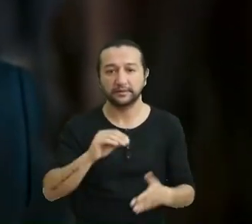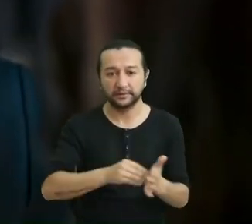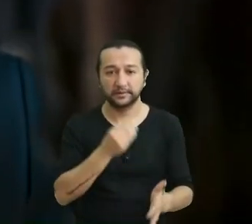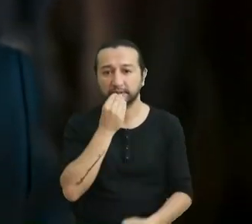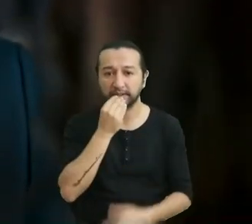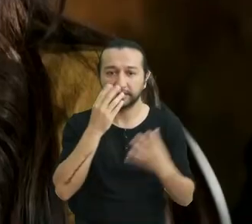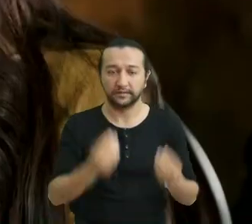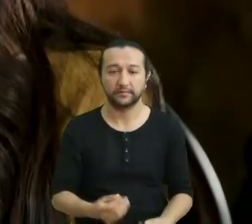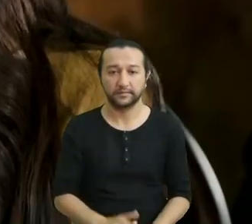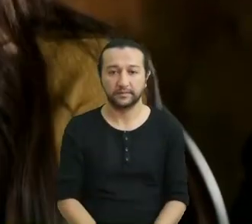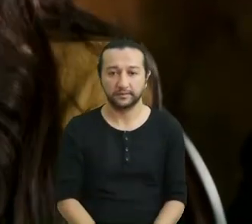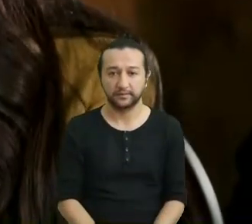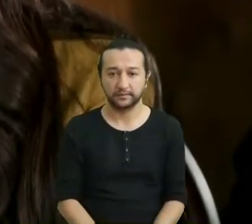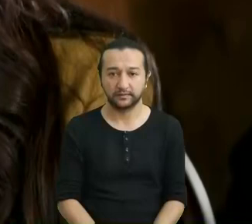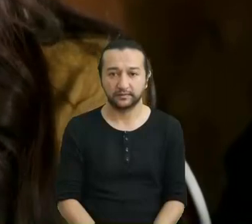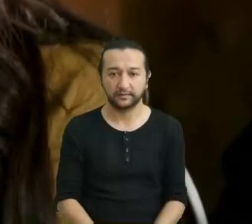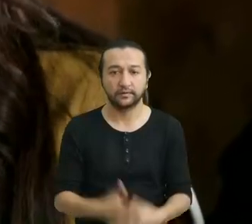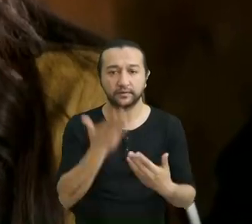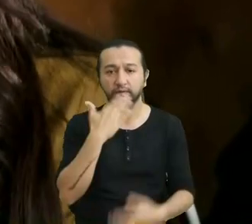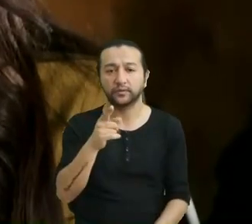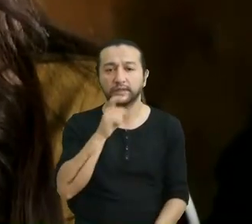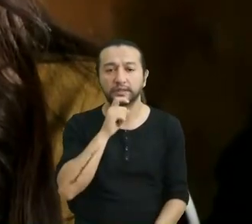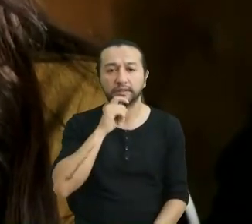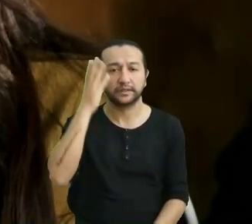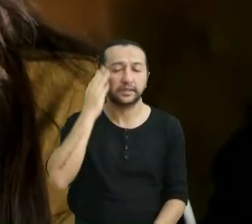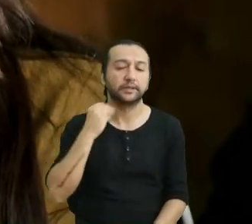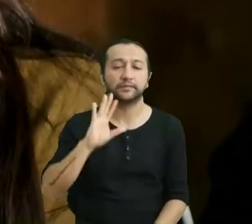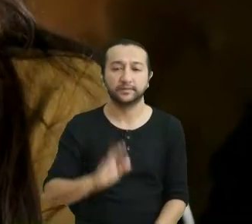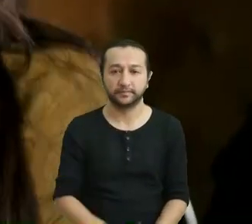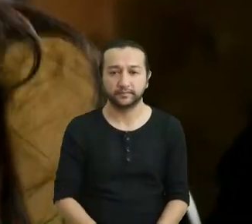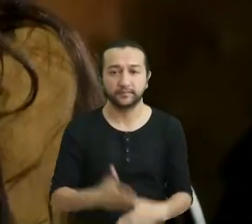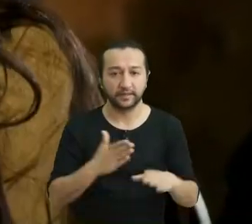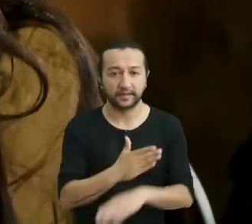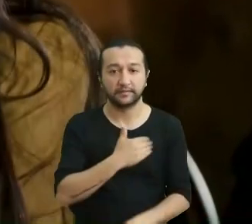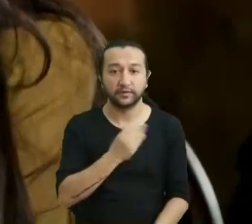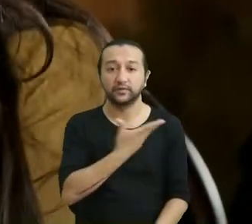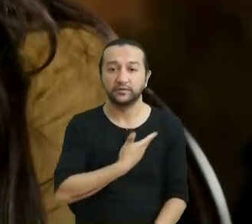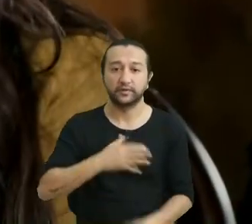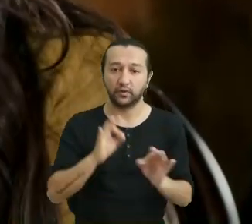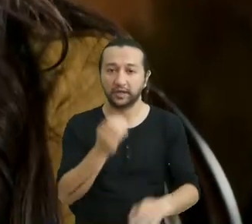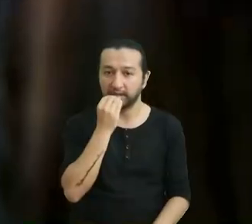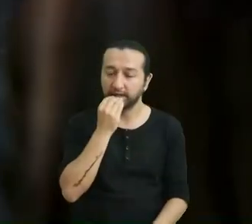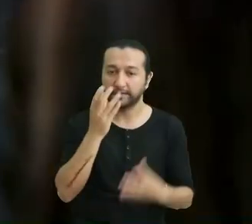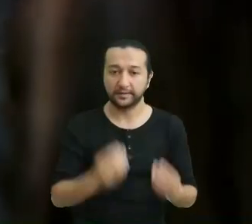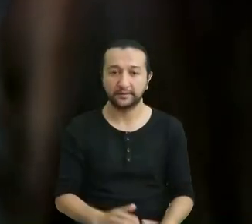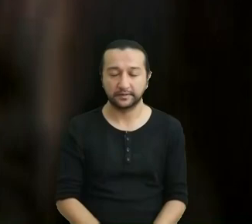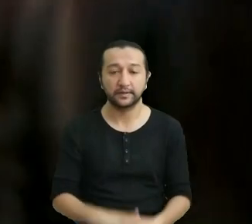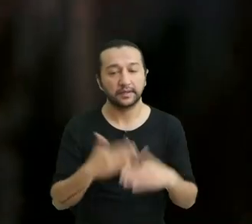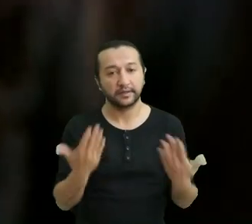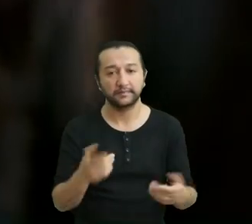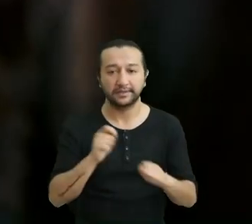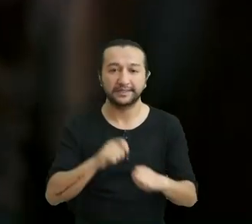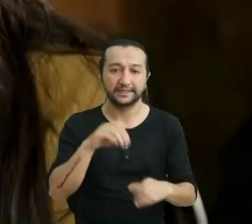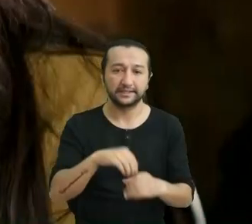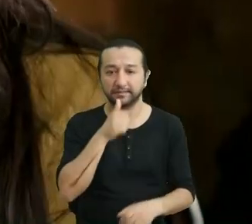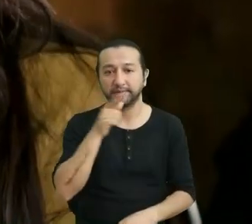tabağa bandırıp yemeye falan. Yok, yanlış anlamam. Aslında ben de çok severim öyle yemek yemeyi. Ama iş